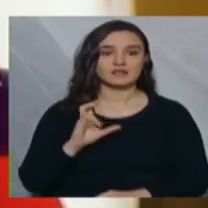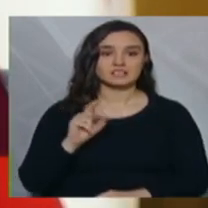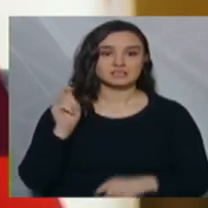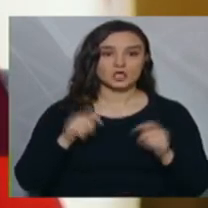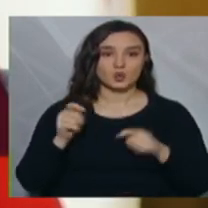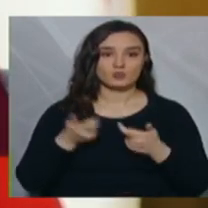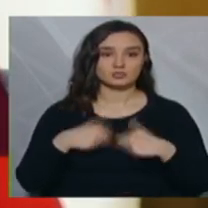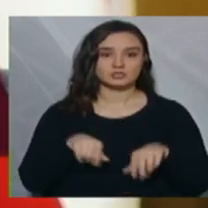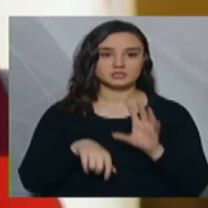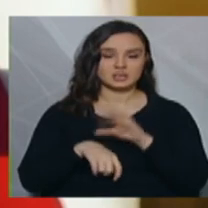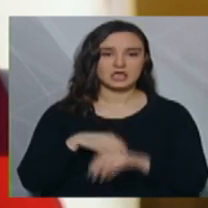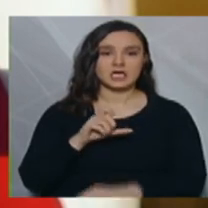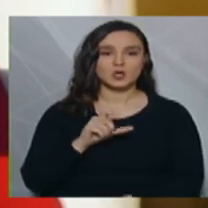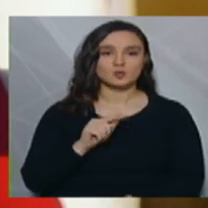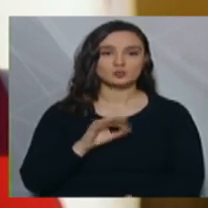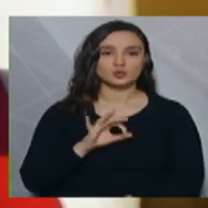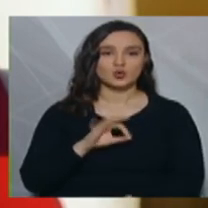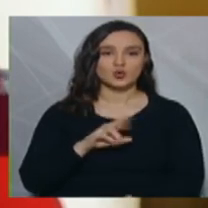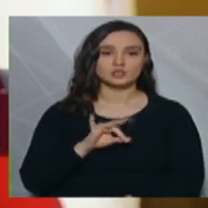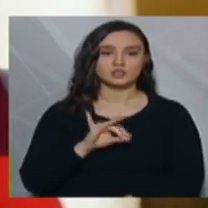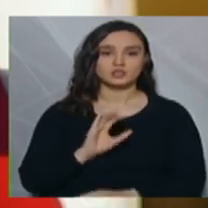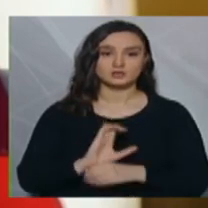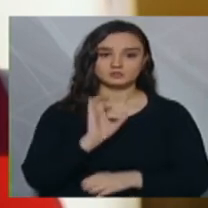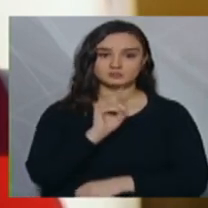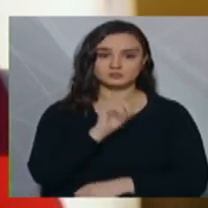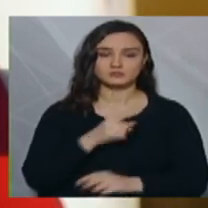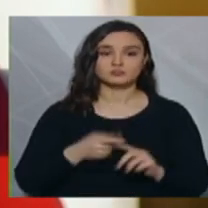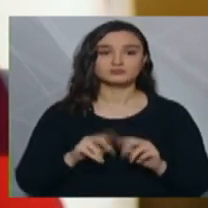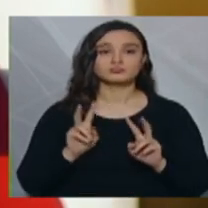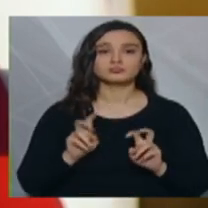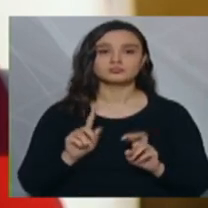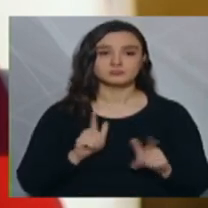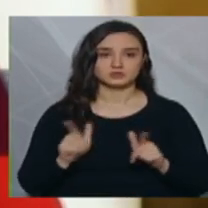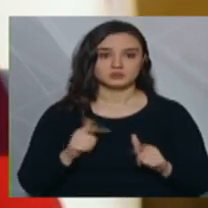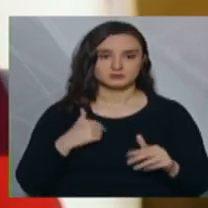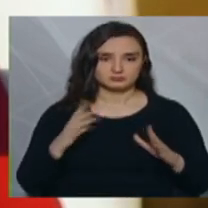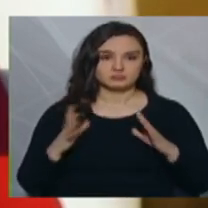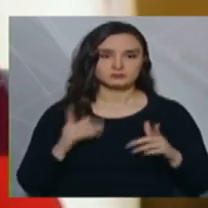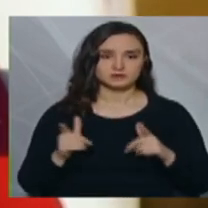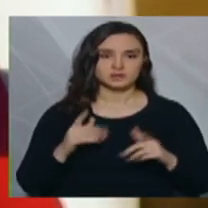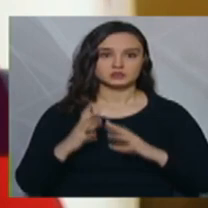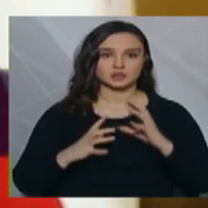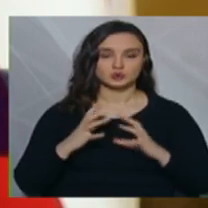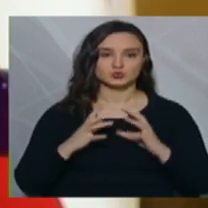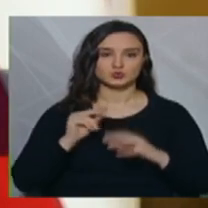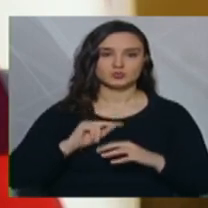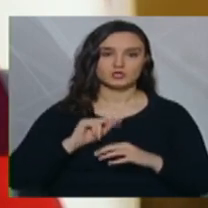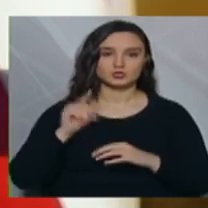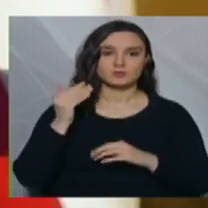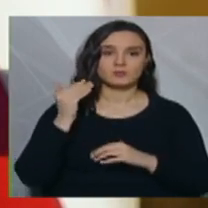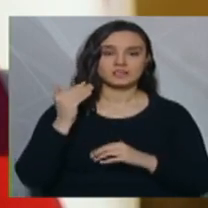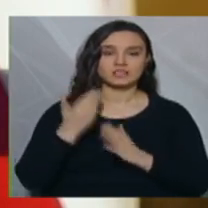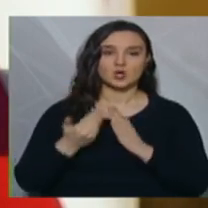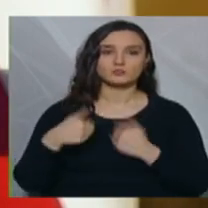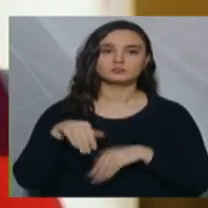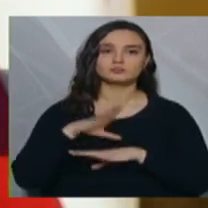კომისიაში, გაიგზავნოს ეუთო ოდირში, მიანიშნებს მზაობას ხელისუფლების, რომ ჩვენ ვართ მზად საერთაშორისო პარტნიორების მათი